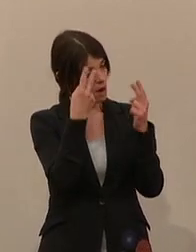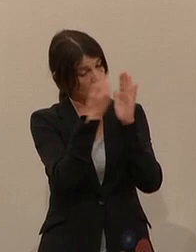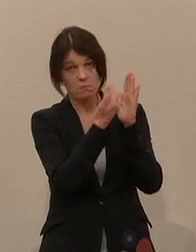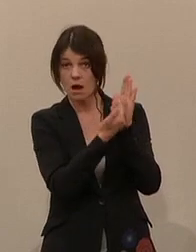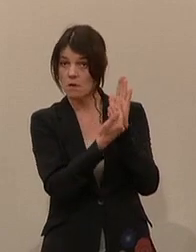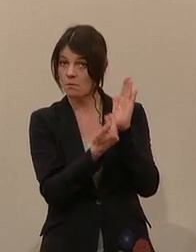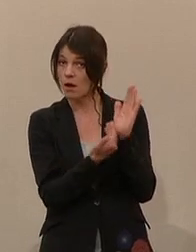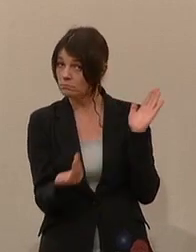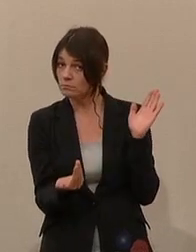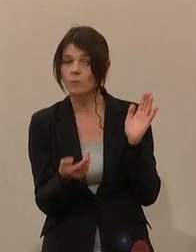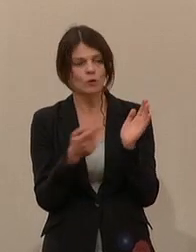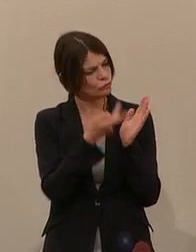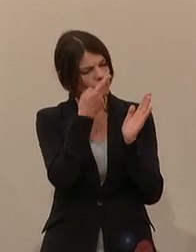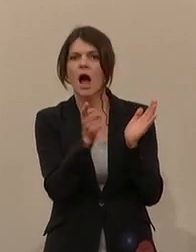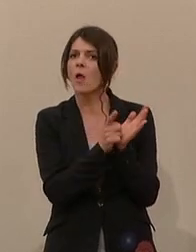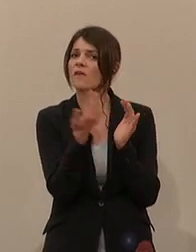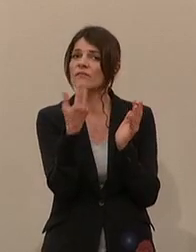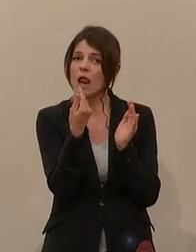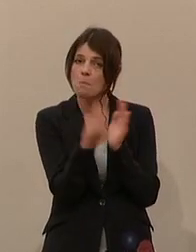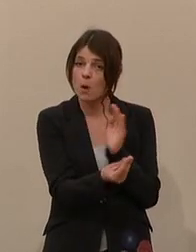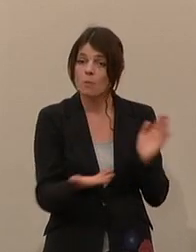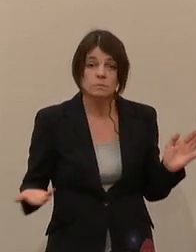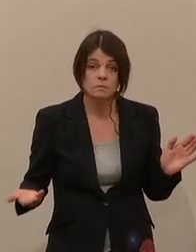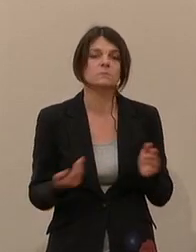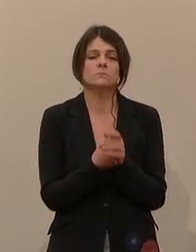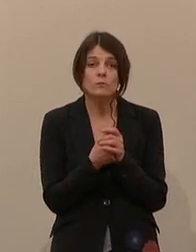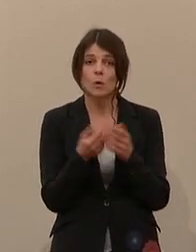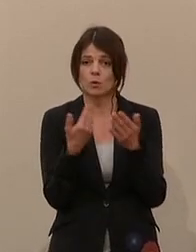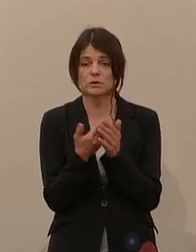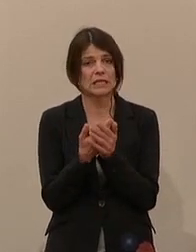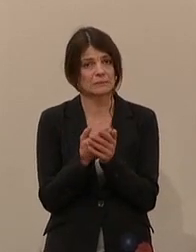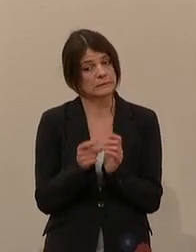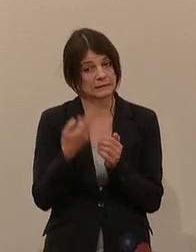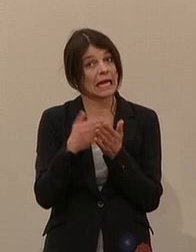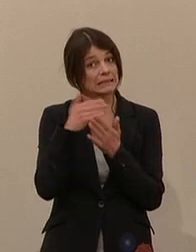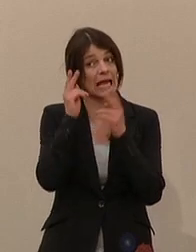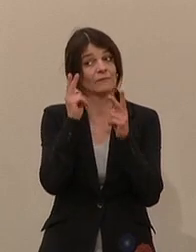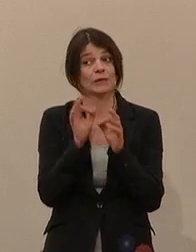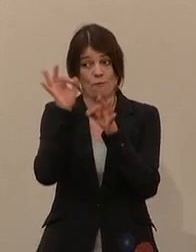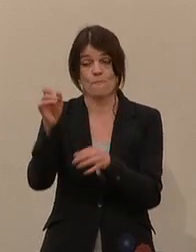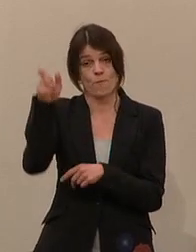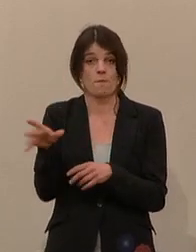auch seine besoldungsrechtliche Stellung und daher für ihn von besonderer Bedeutung ist.